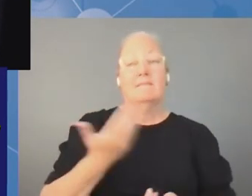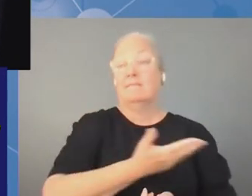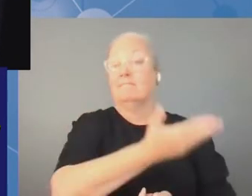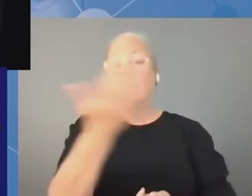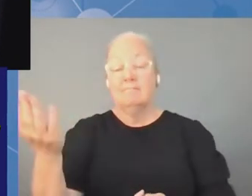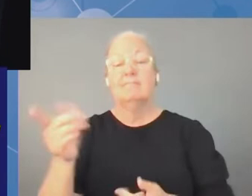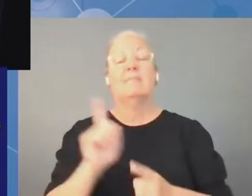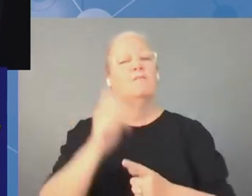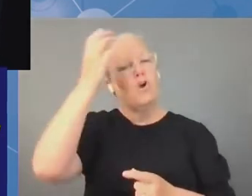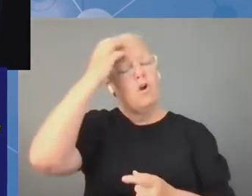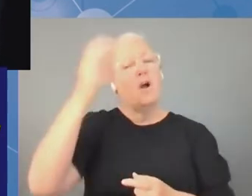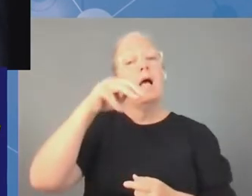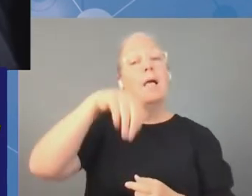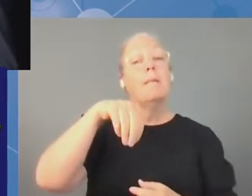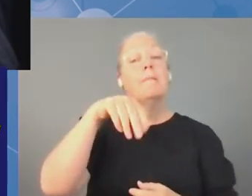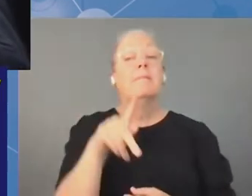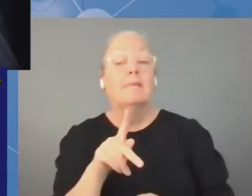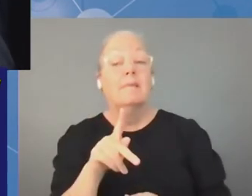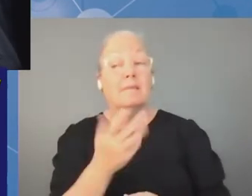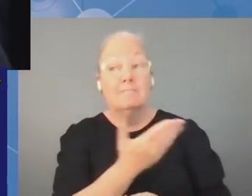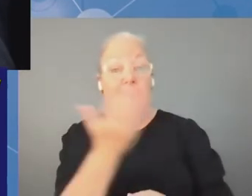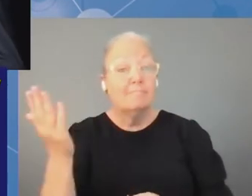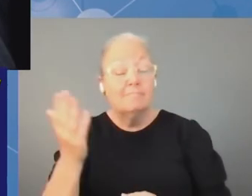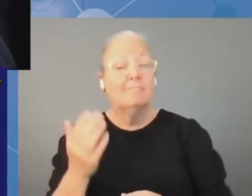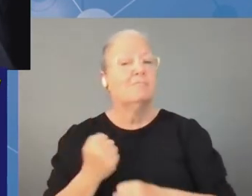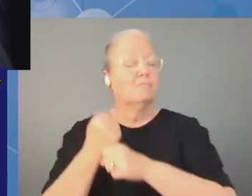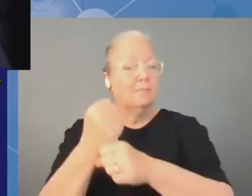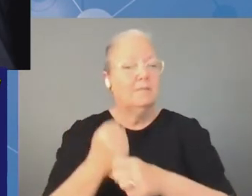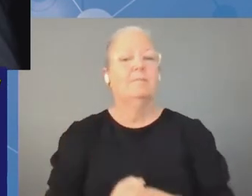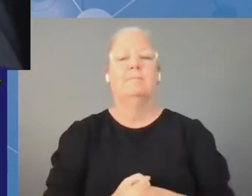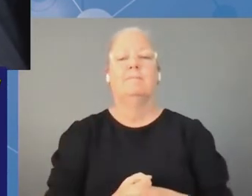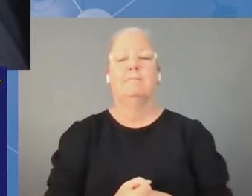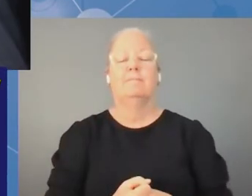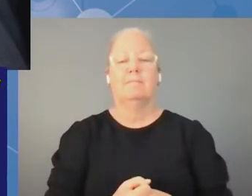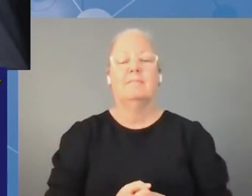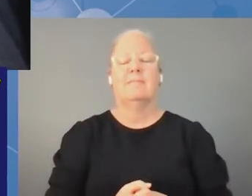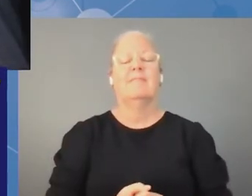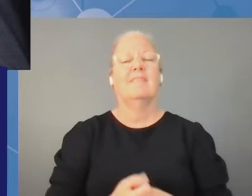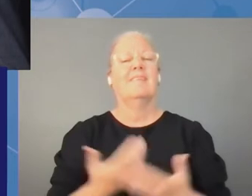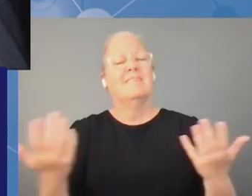المجموعة الاستشارية ماك، وأود أن أقول ما يلي.